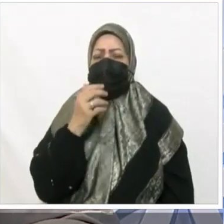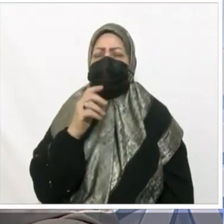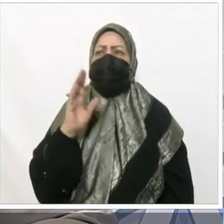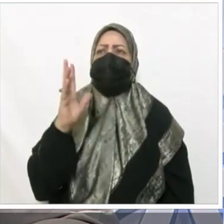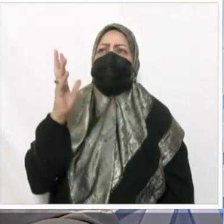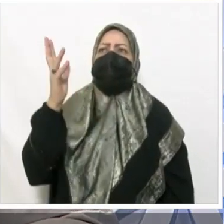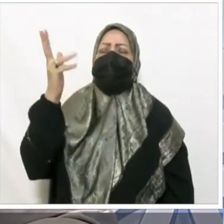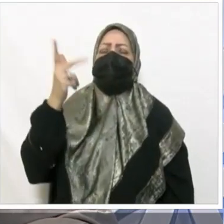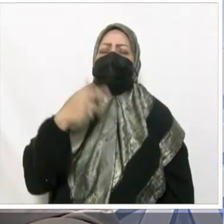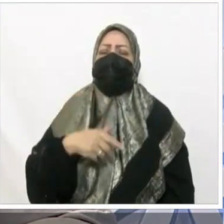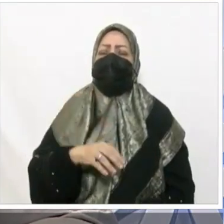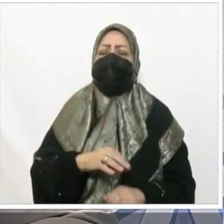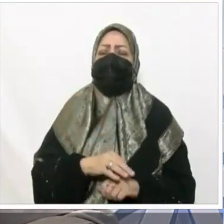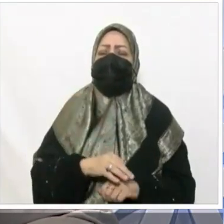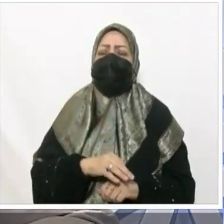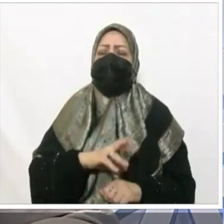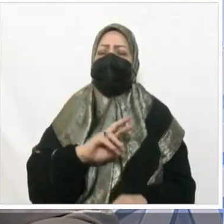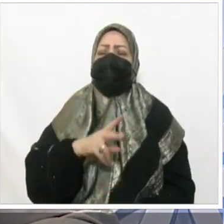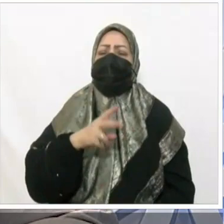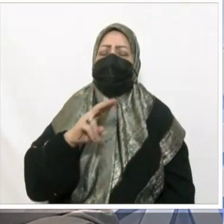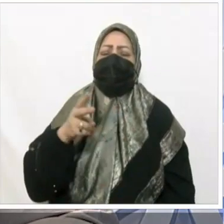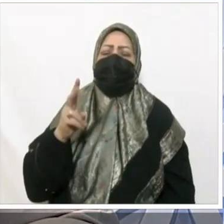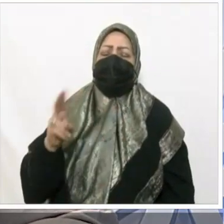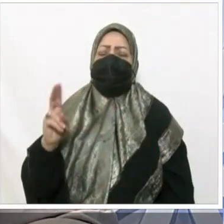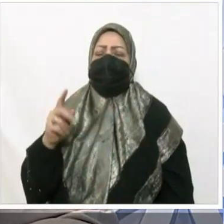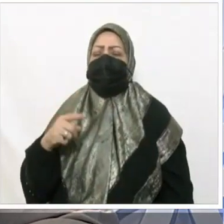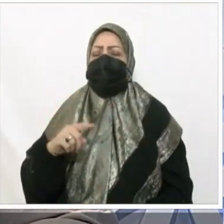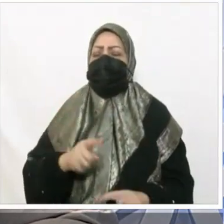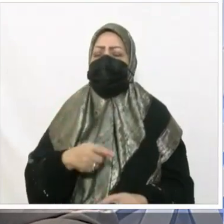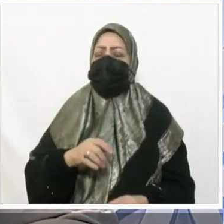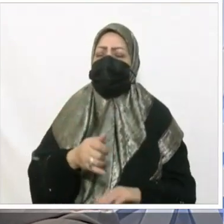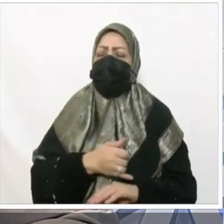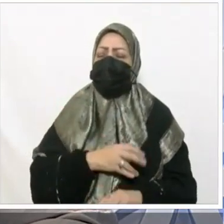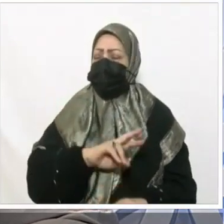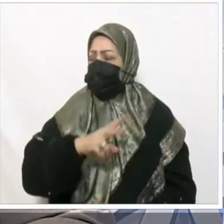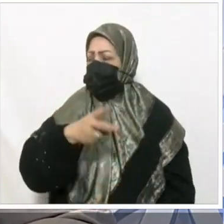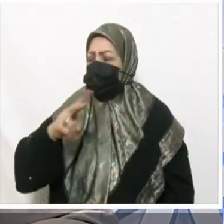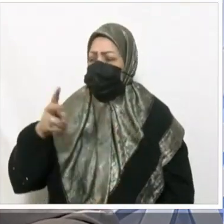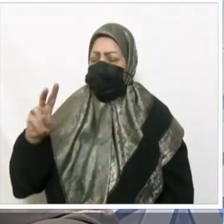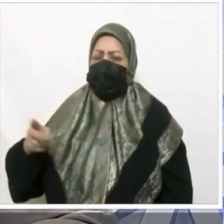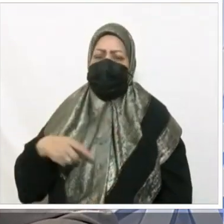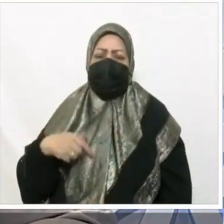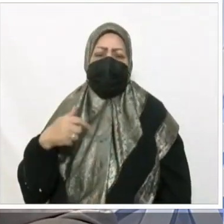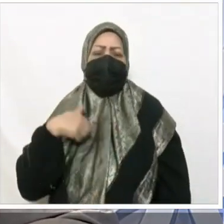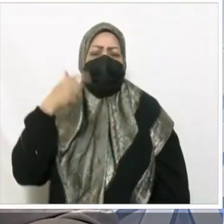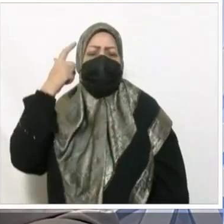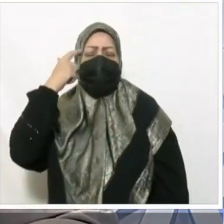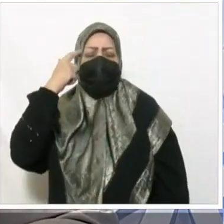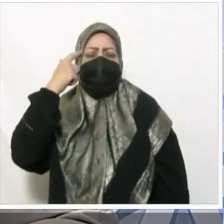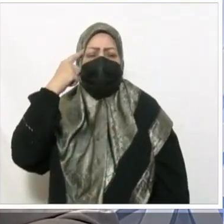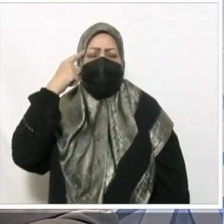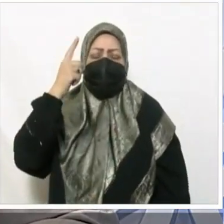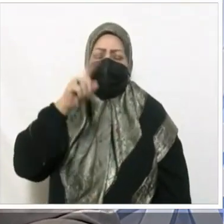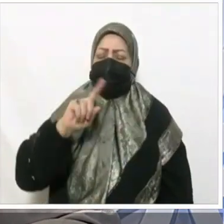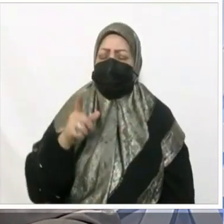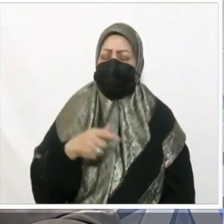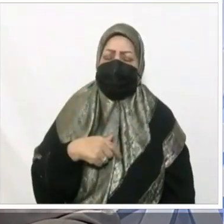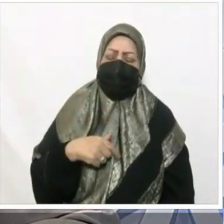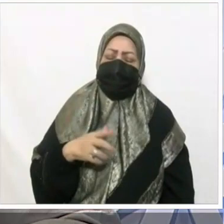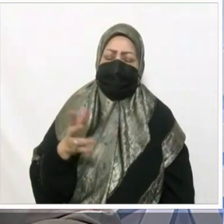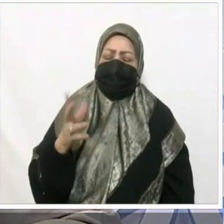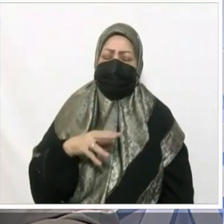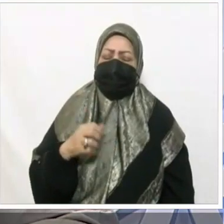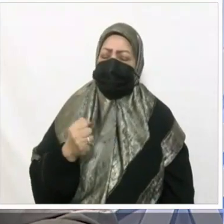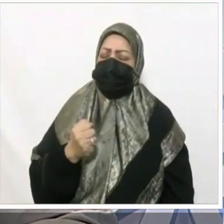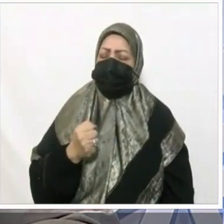يتعمدون مخالفة المذهب في مسائل كثيرة. بل القضية نحن لا نتعصب، لا نقول إن الله أوجب اتباع مذهب